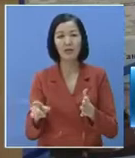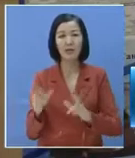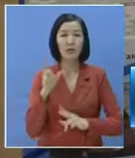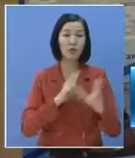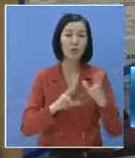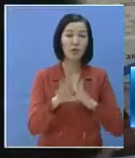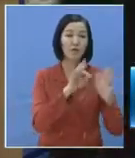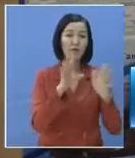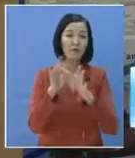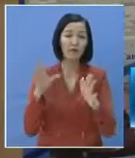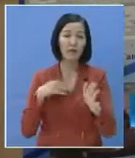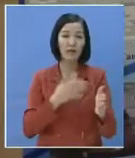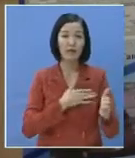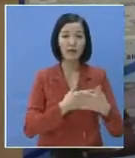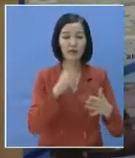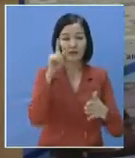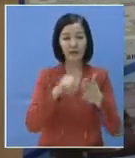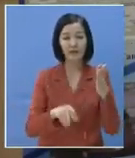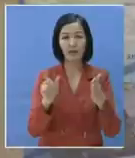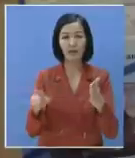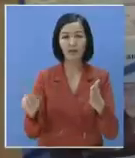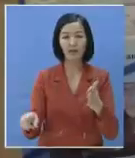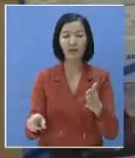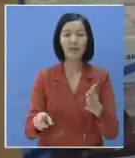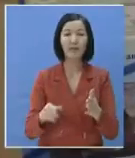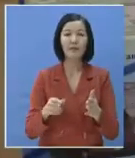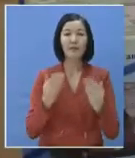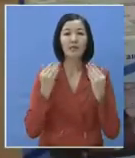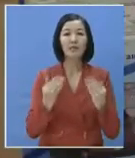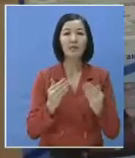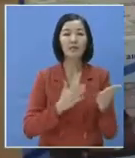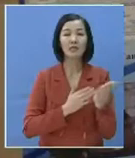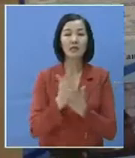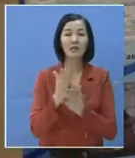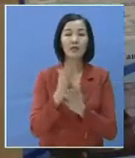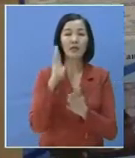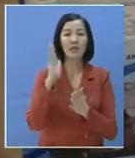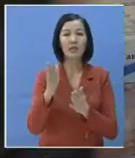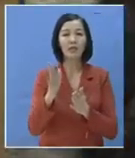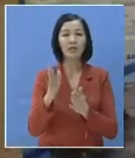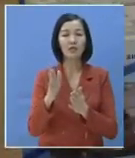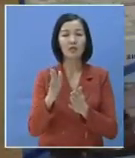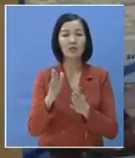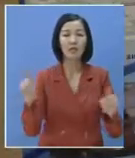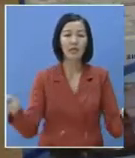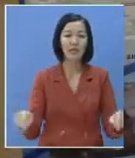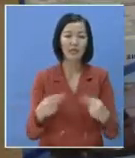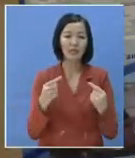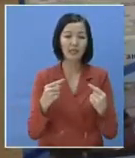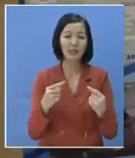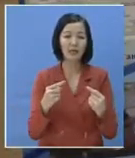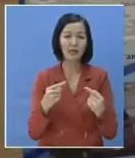студентов, из ряда активистов, из ряда доверенных ректору лиц. Данное мероприятие направлено на дальнейшую политику, на реализацию политики